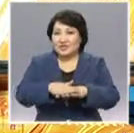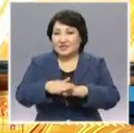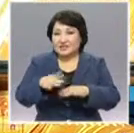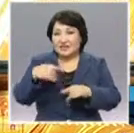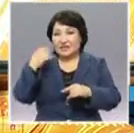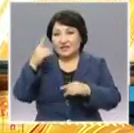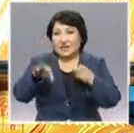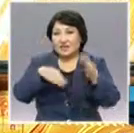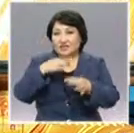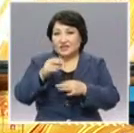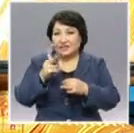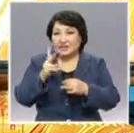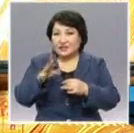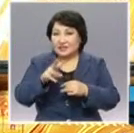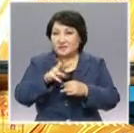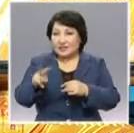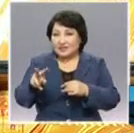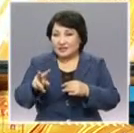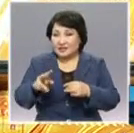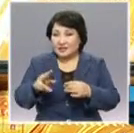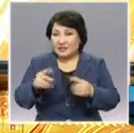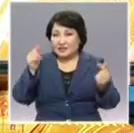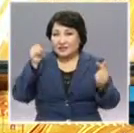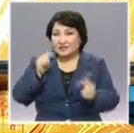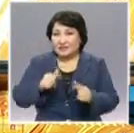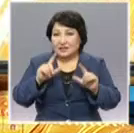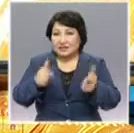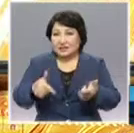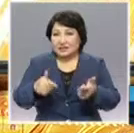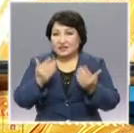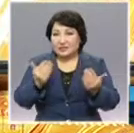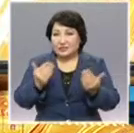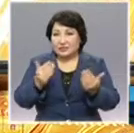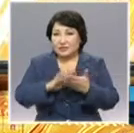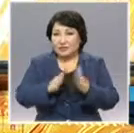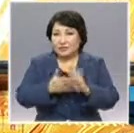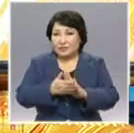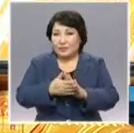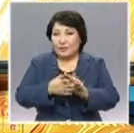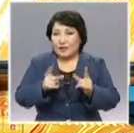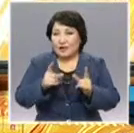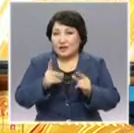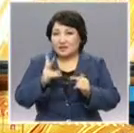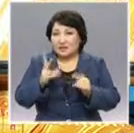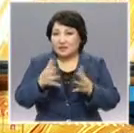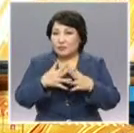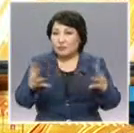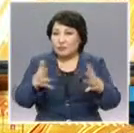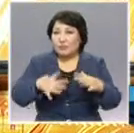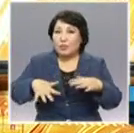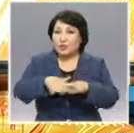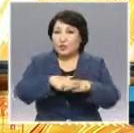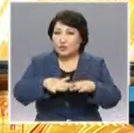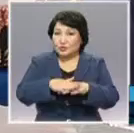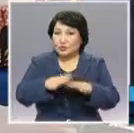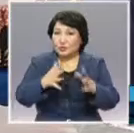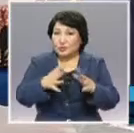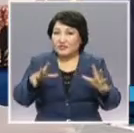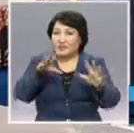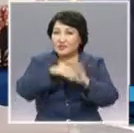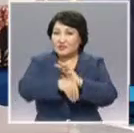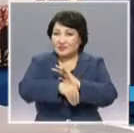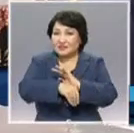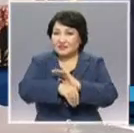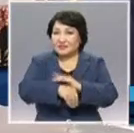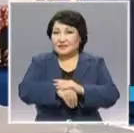что согласно современным СНИПам квартир более вместительный, более площадь больше. Талгат Кашенович, вы как военные